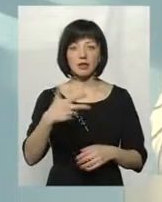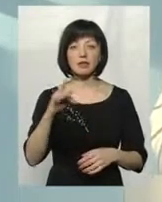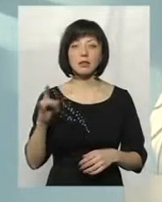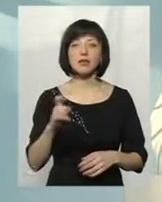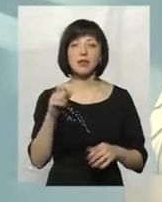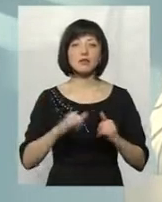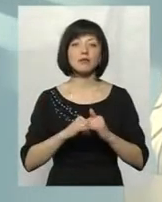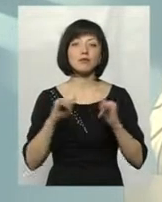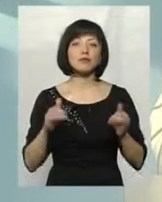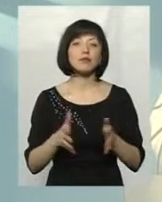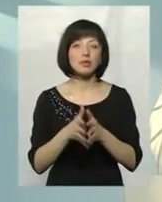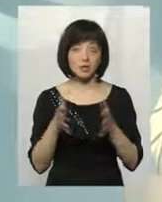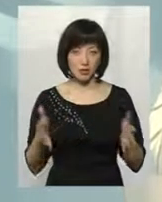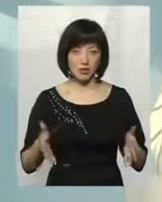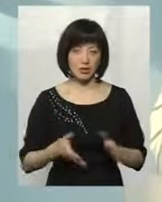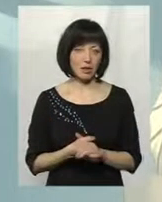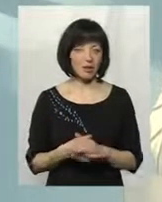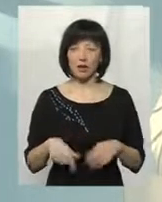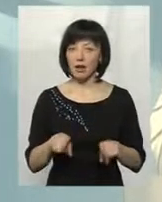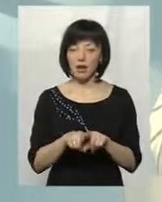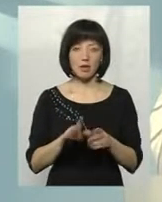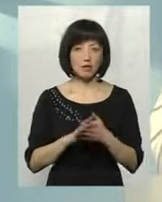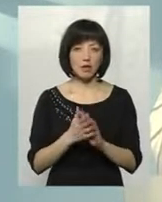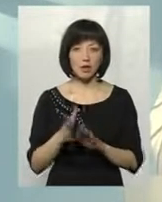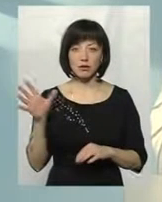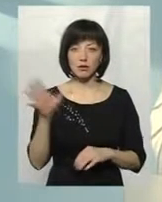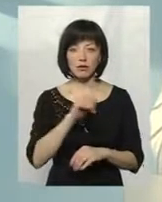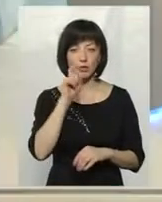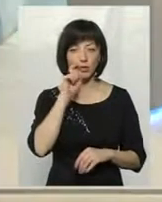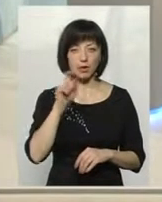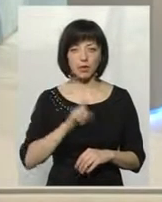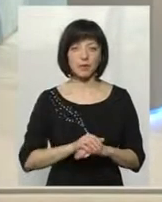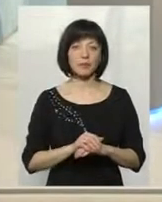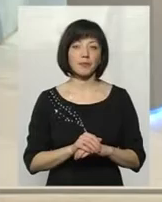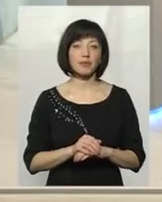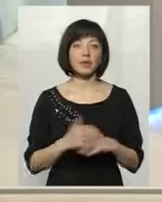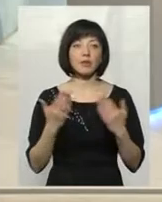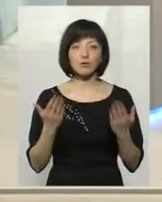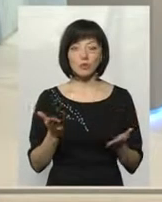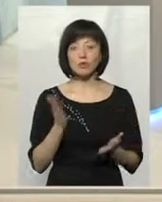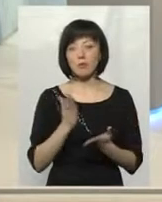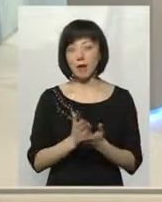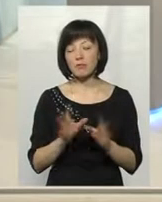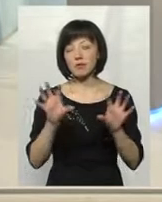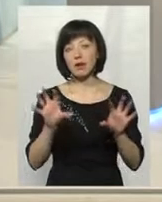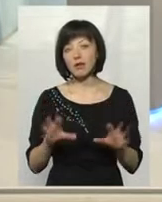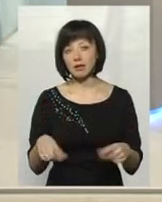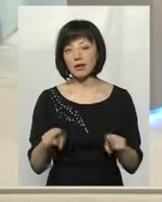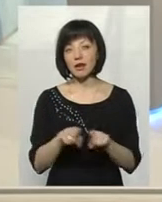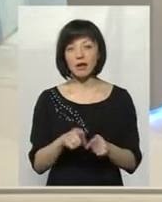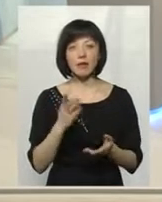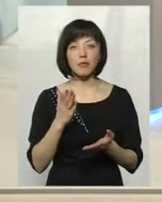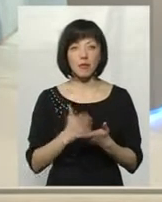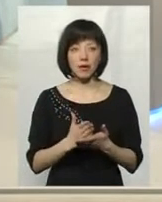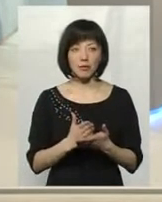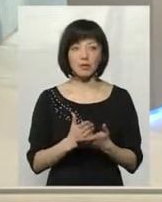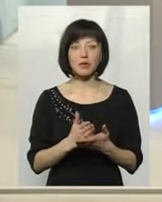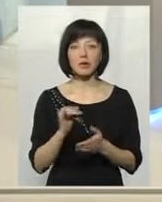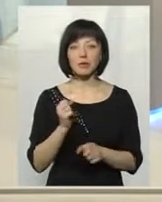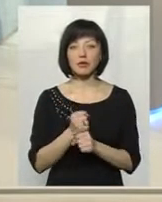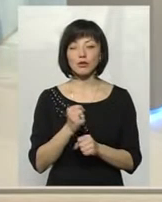більше. Така ситуація по всій Україні. Що ж, ну, маємо законодавство таке, яке маємо, і